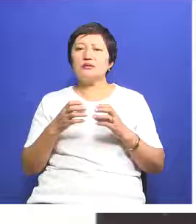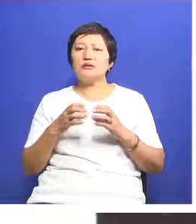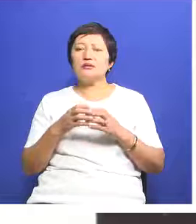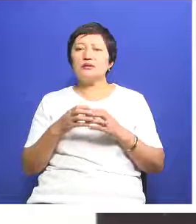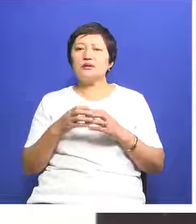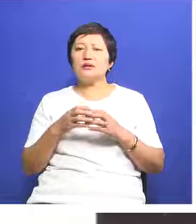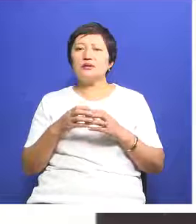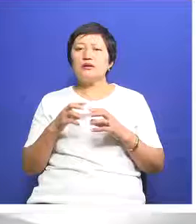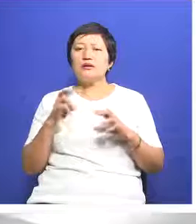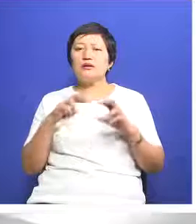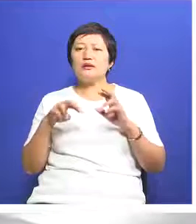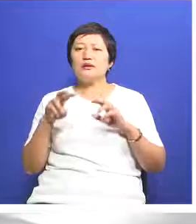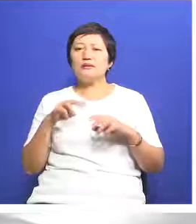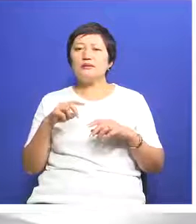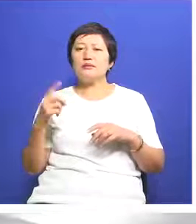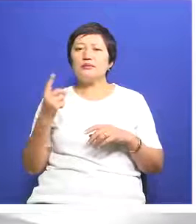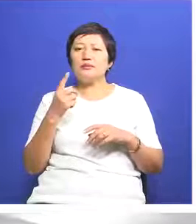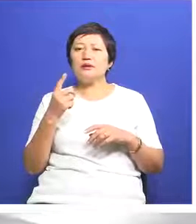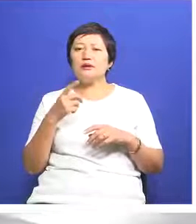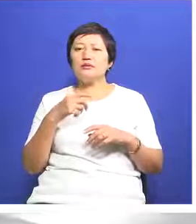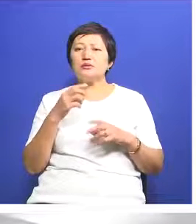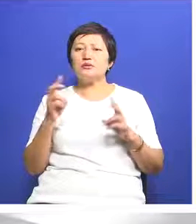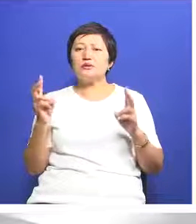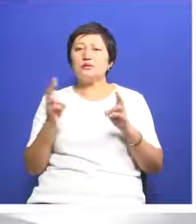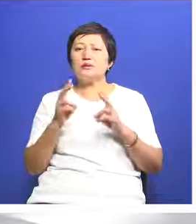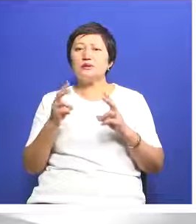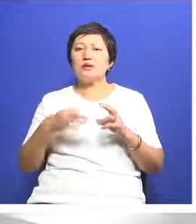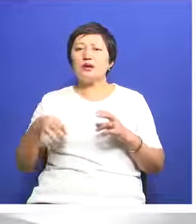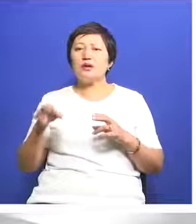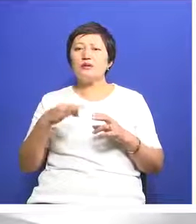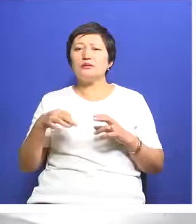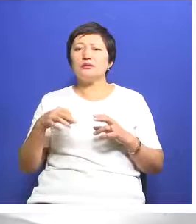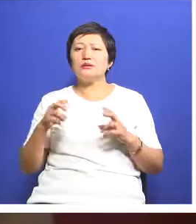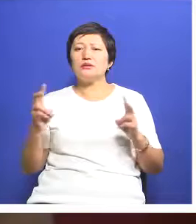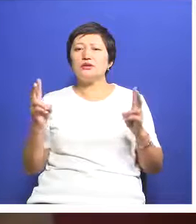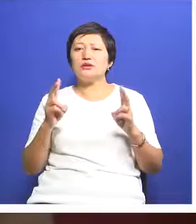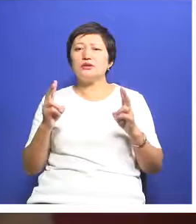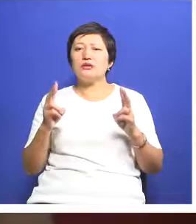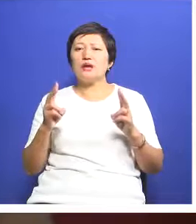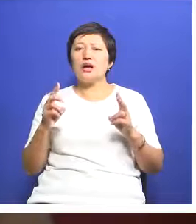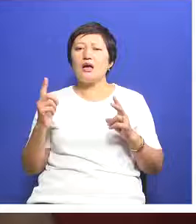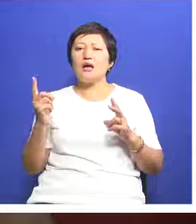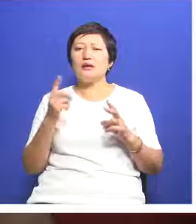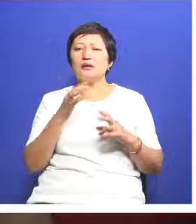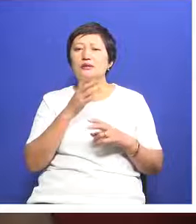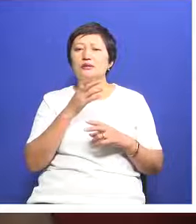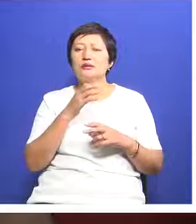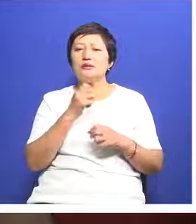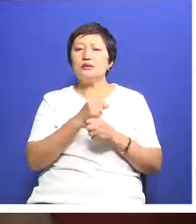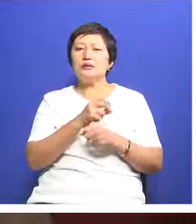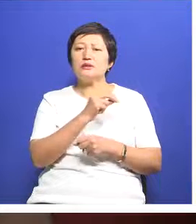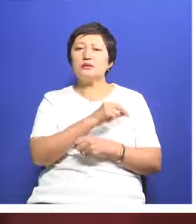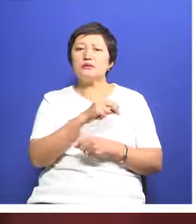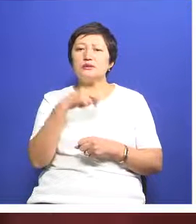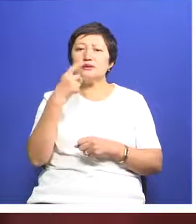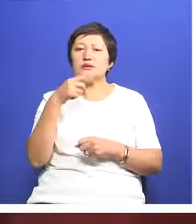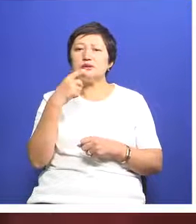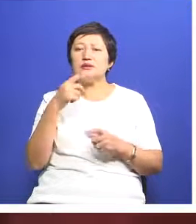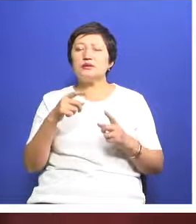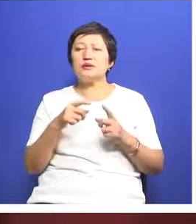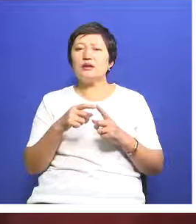да хабар алып тұрамыз. Бірқатар ұсыныс тілектерден соң аудан әкімі жеке қабылдау өткізіп, алдағы уақытта тиісті жұмыстар атқарылатынын